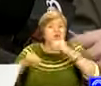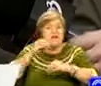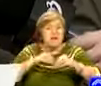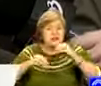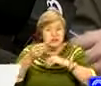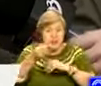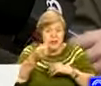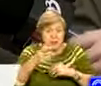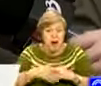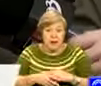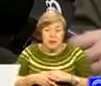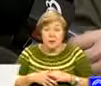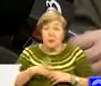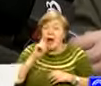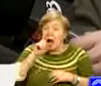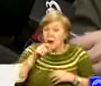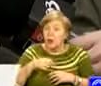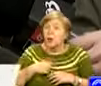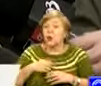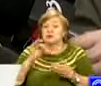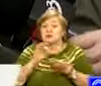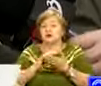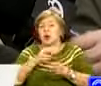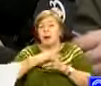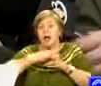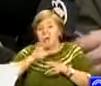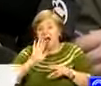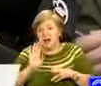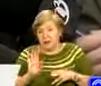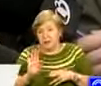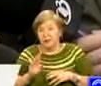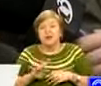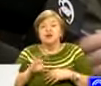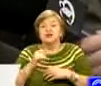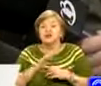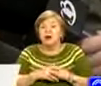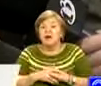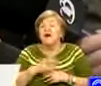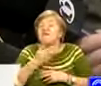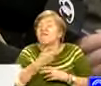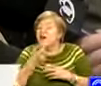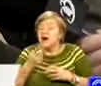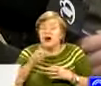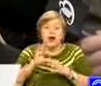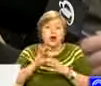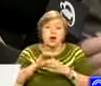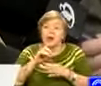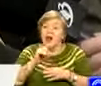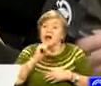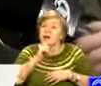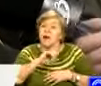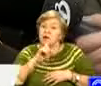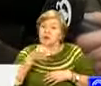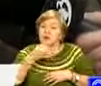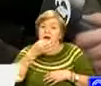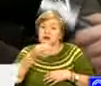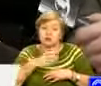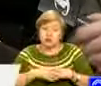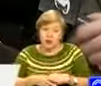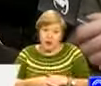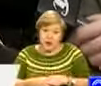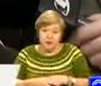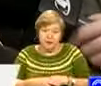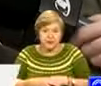că acolo sunt niște criterii clare și fără acele criterii nimeni nu își va asuma un risc. Și cu ce ne-ar ajuta asta în